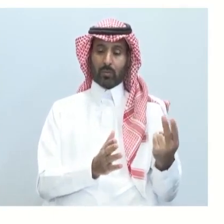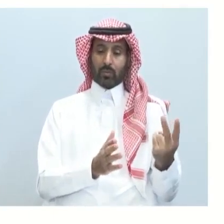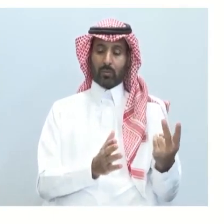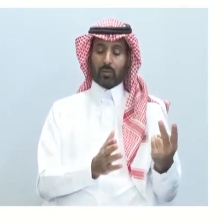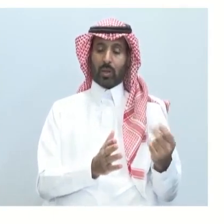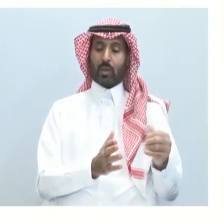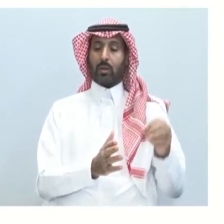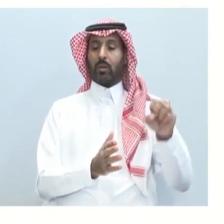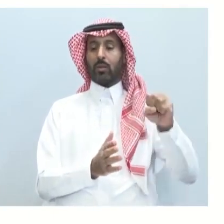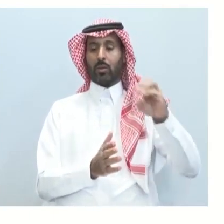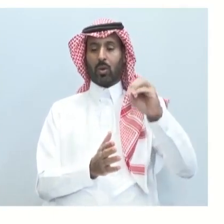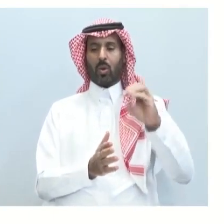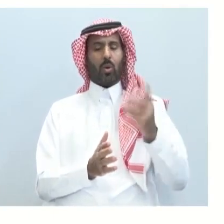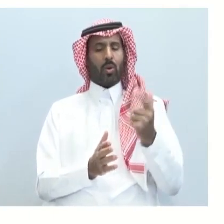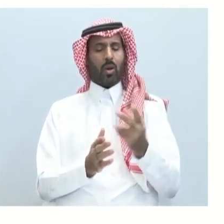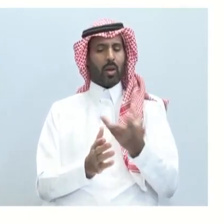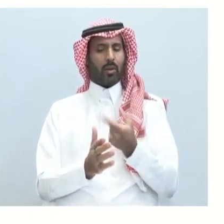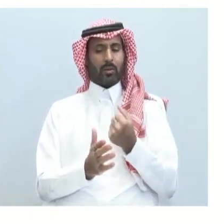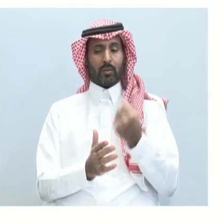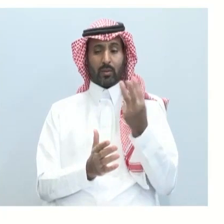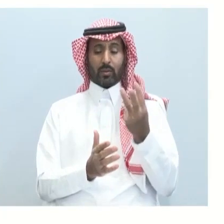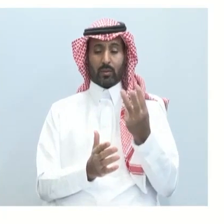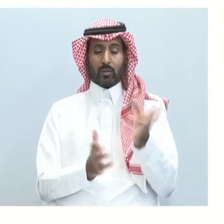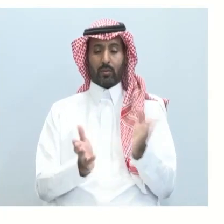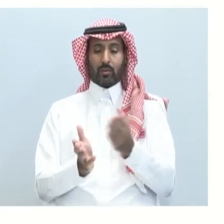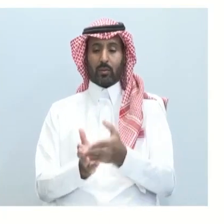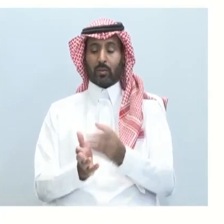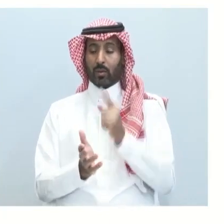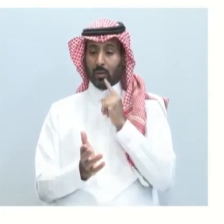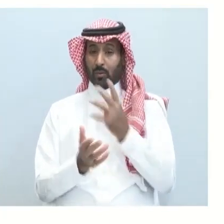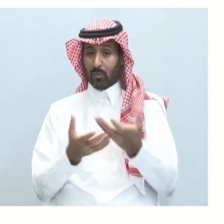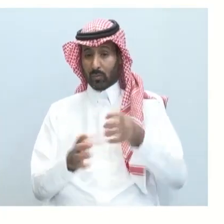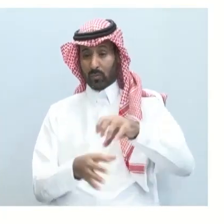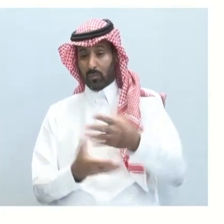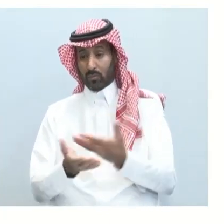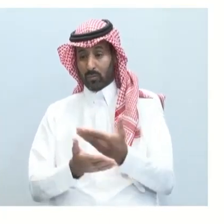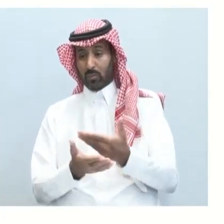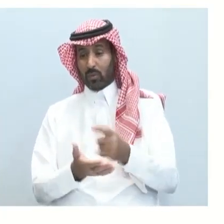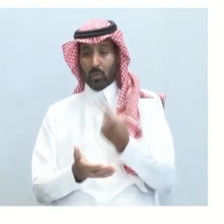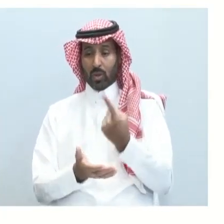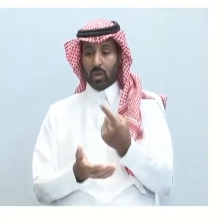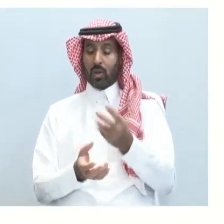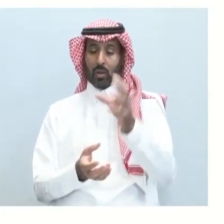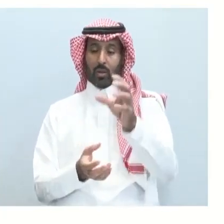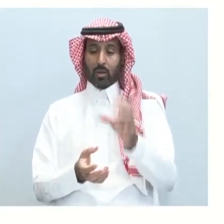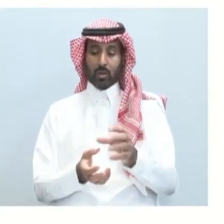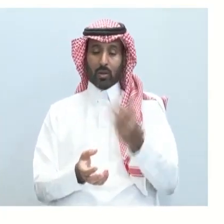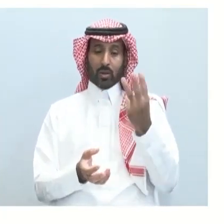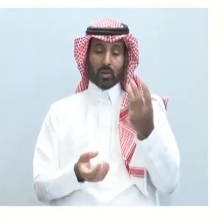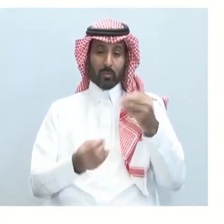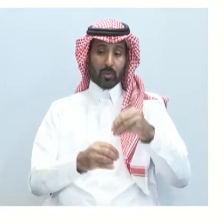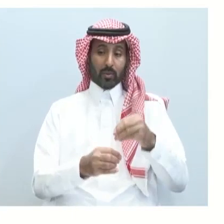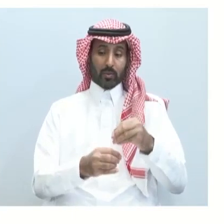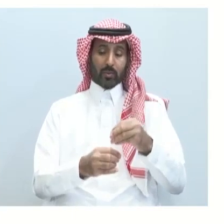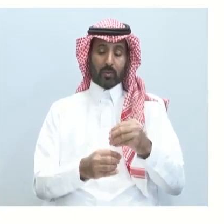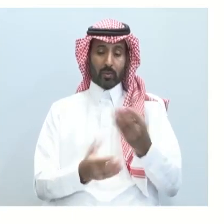الكبريت عندي هنا في النواتج ثلاثه وعندي هنا في المتفاعلات واحد بالتالي اضع ثلاثه في المتفاعلات